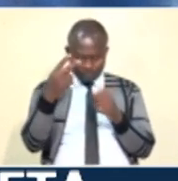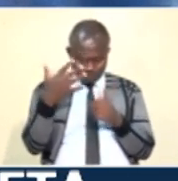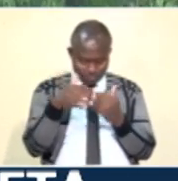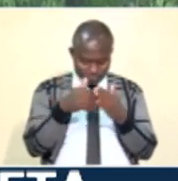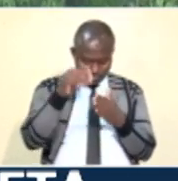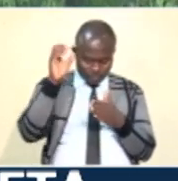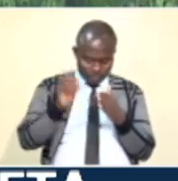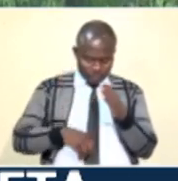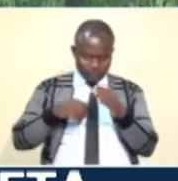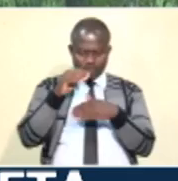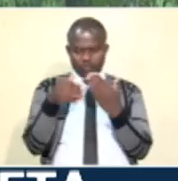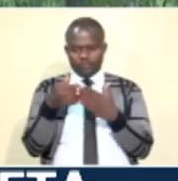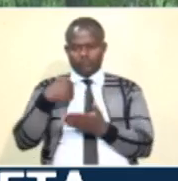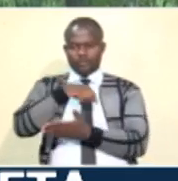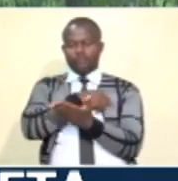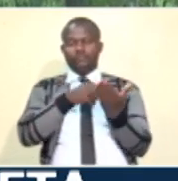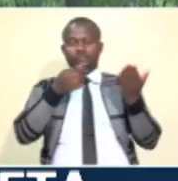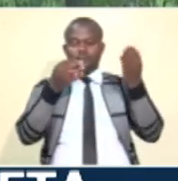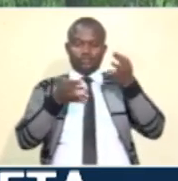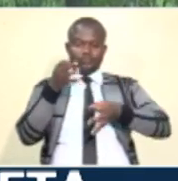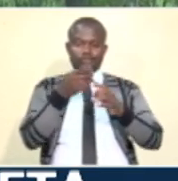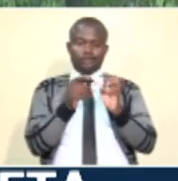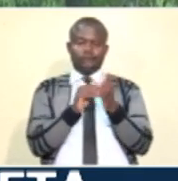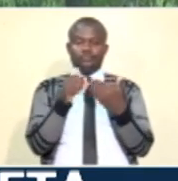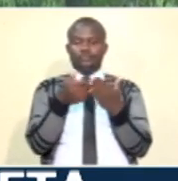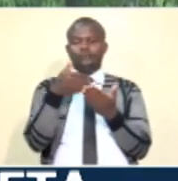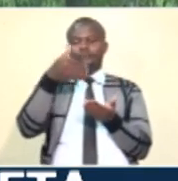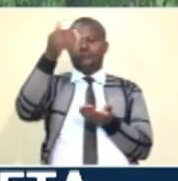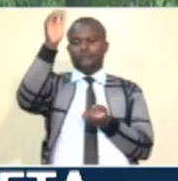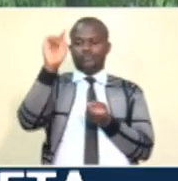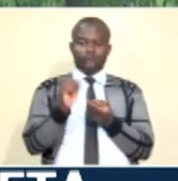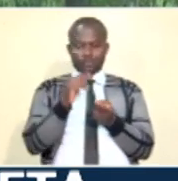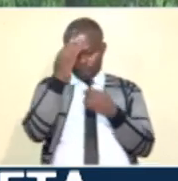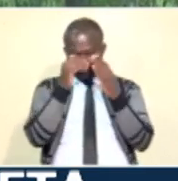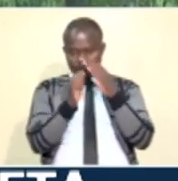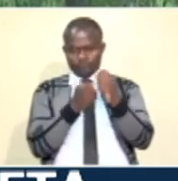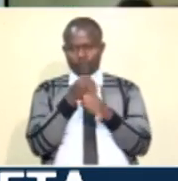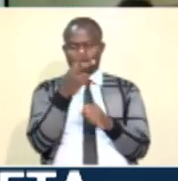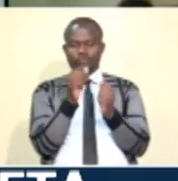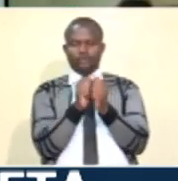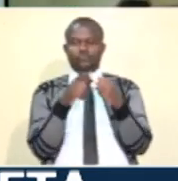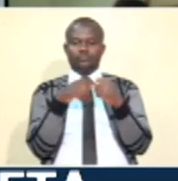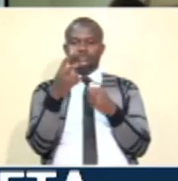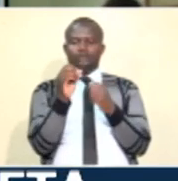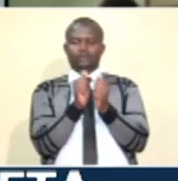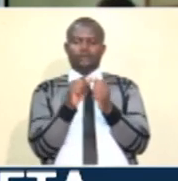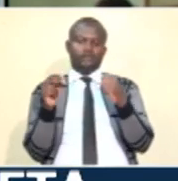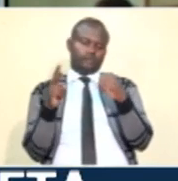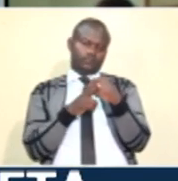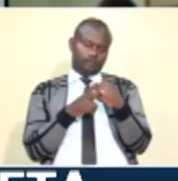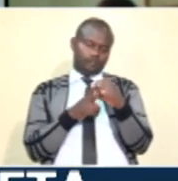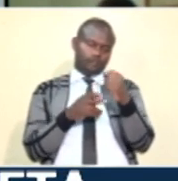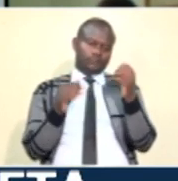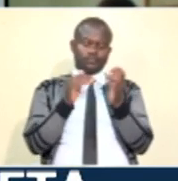63.25% by'abapiganira imyanya bajurira, gusa ubujurire bugenda bugabanuka kuko muri 2016-2017 ubujurire